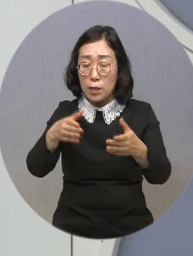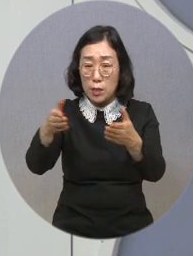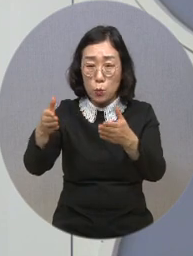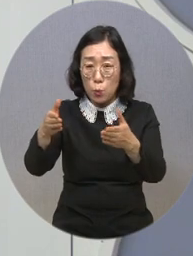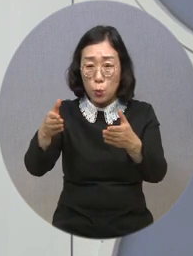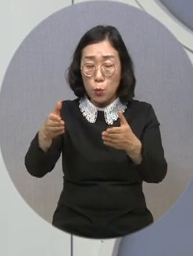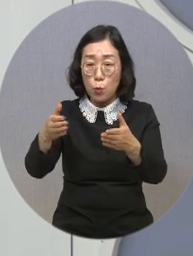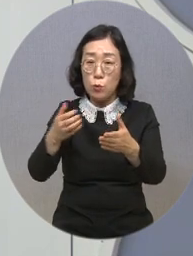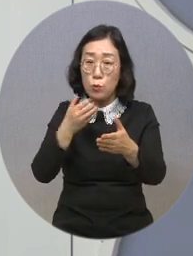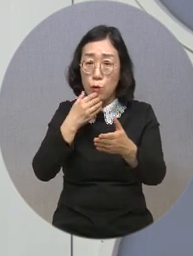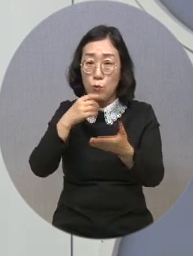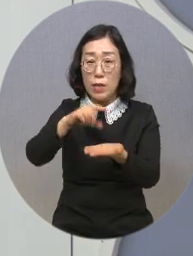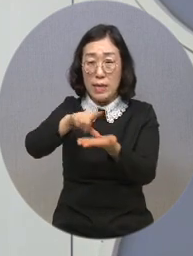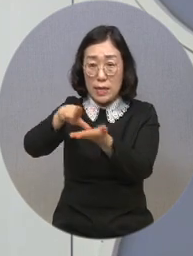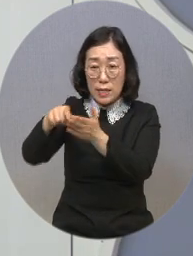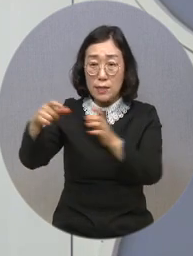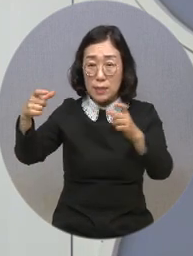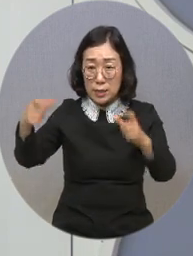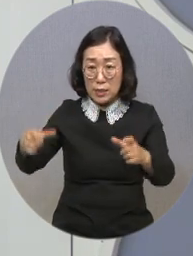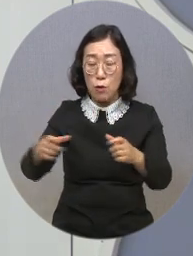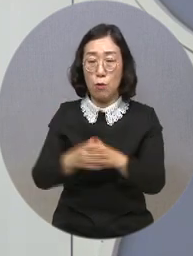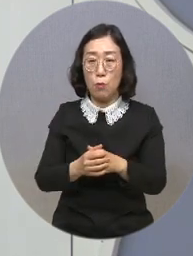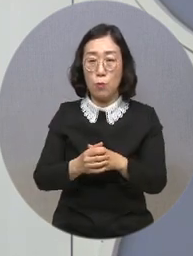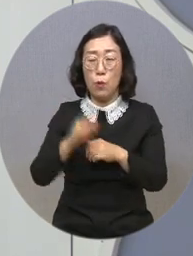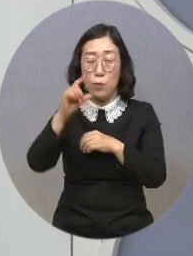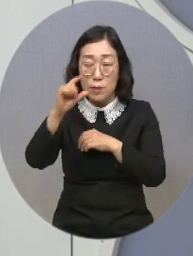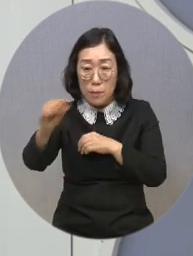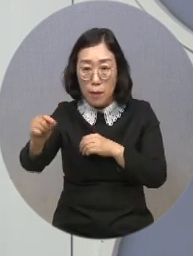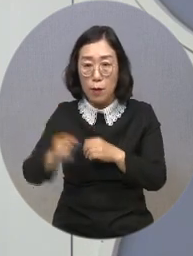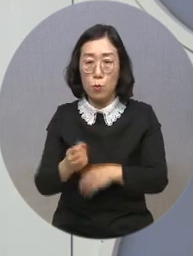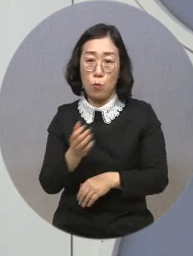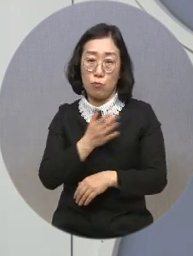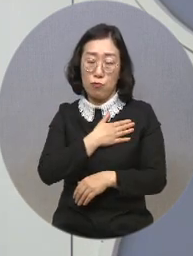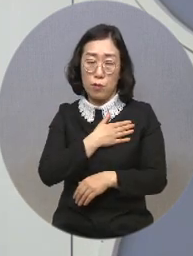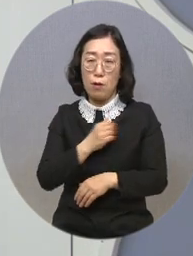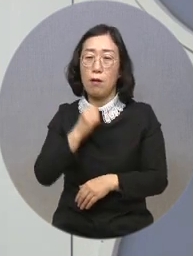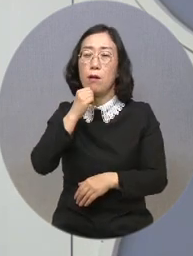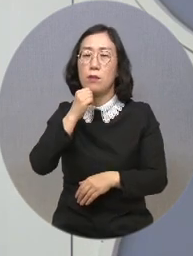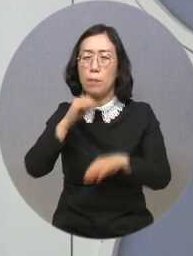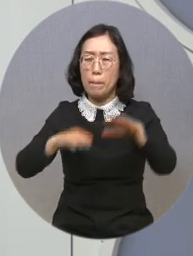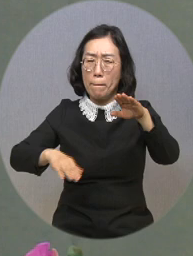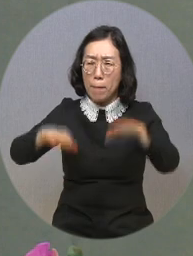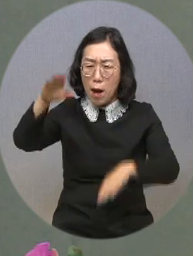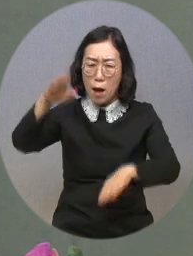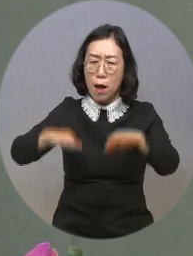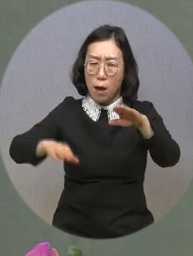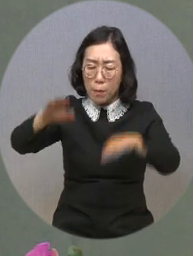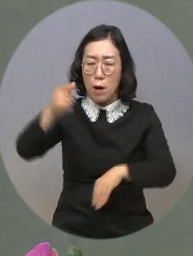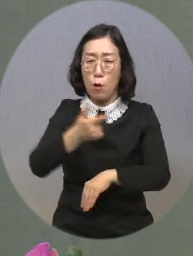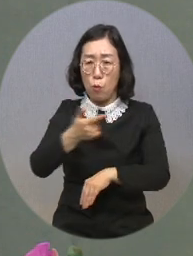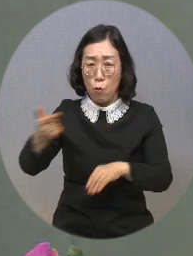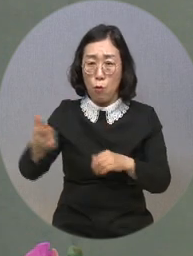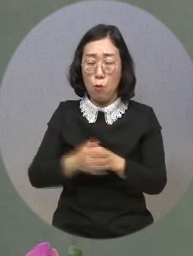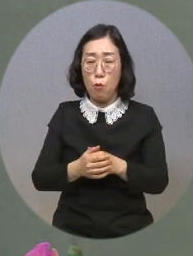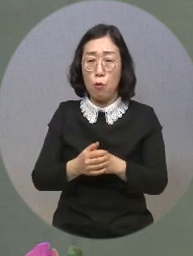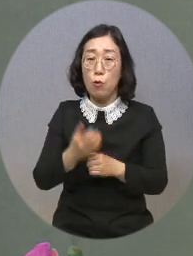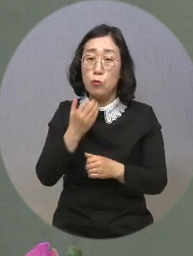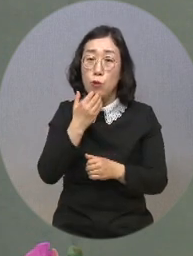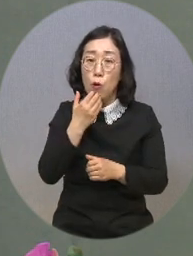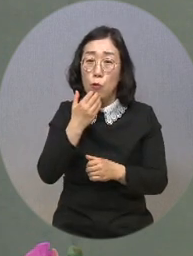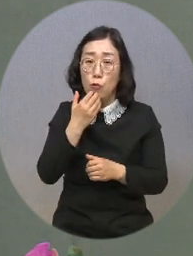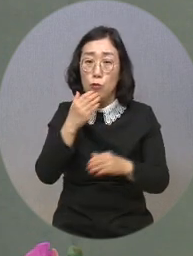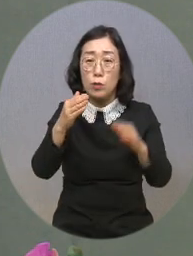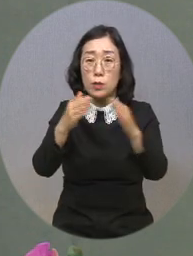또 부자와 서민 엄청나게 벌어져 있다는 거예요. 엄청나게. 수도권 서울 집값과